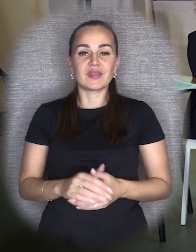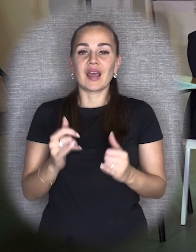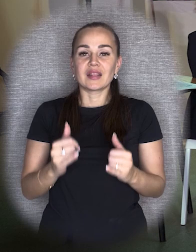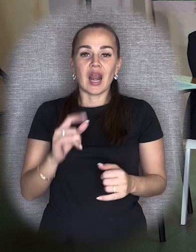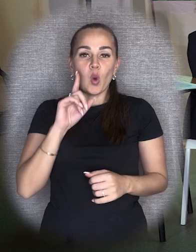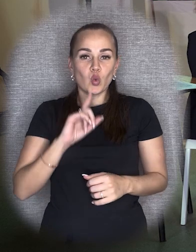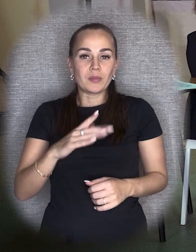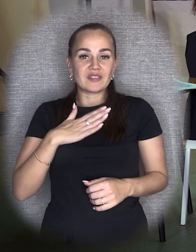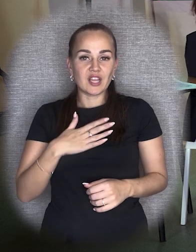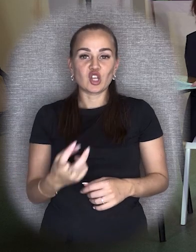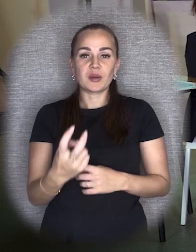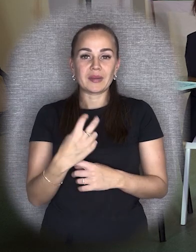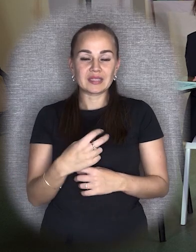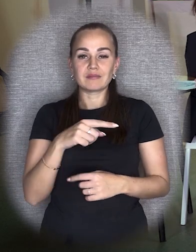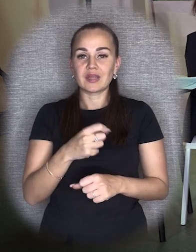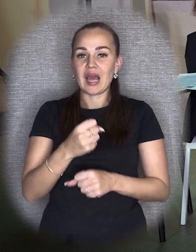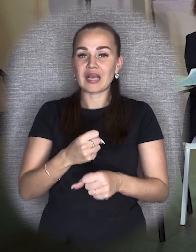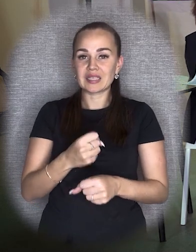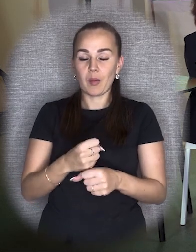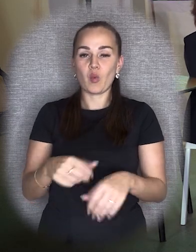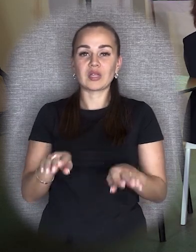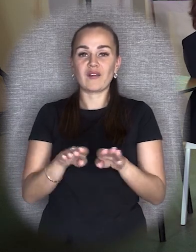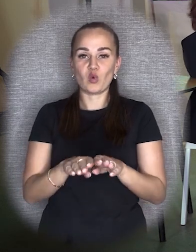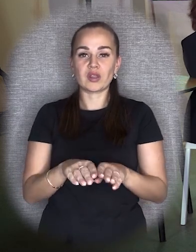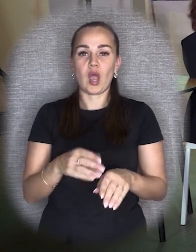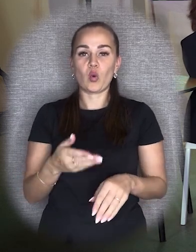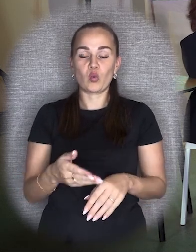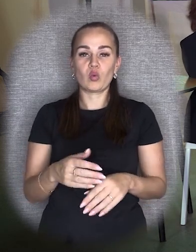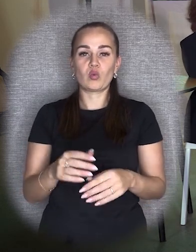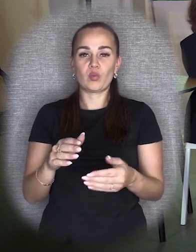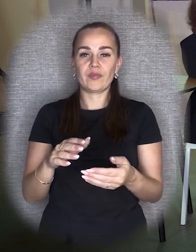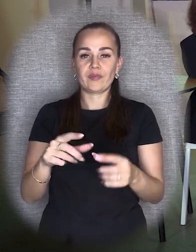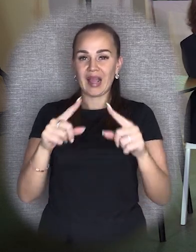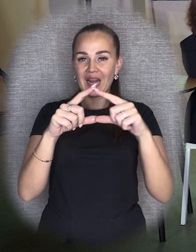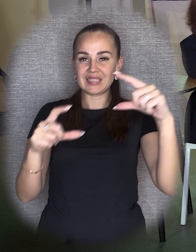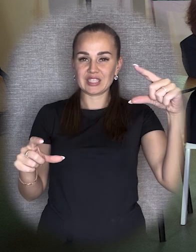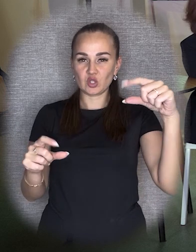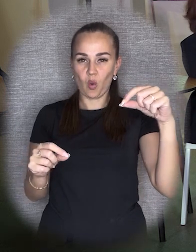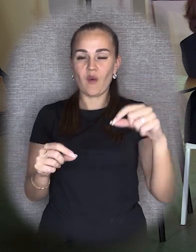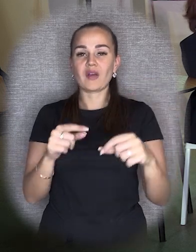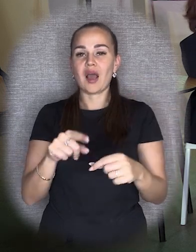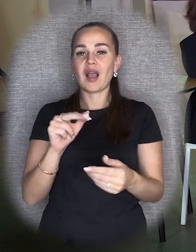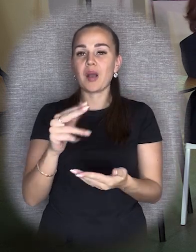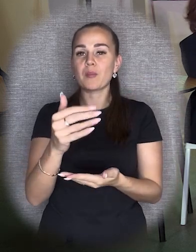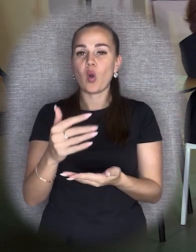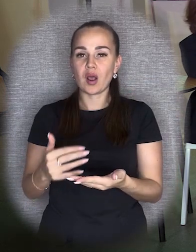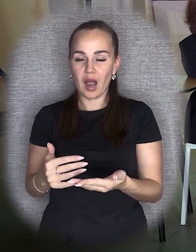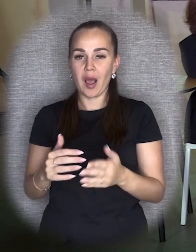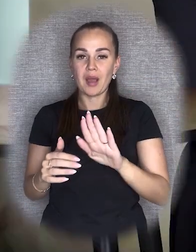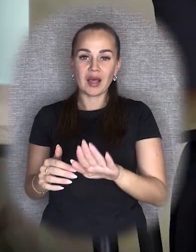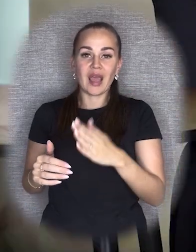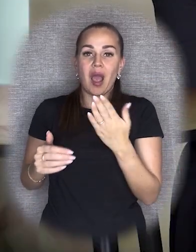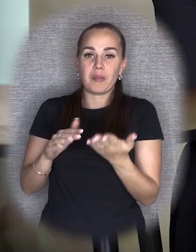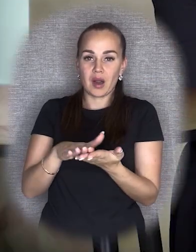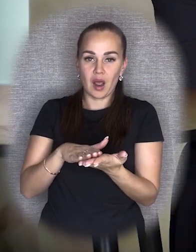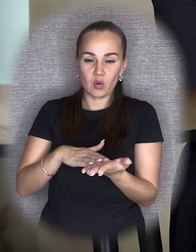Для удобства наших посетителей мы разработали вот такую вот листовку, которая выглядит как программка, и